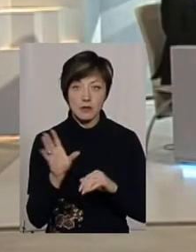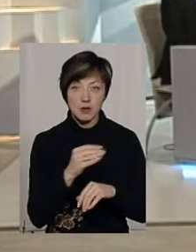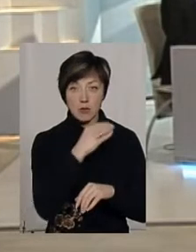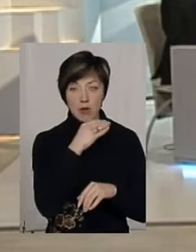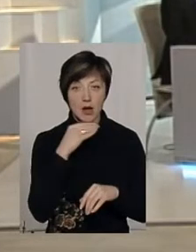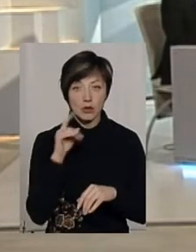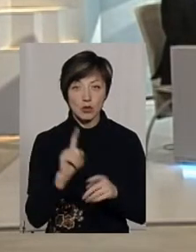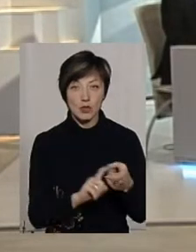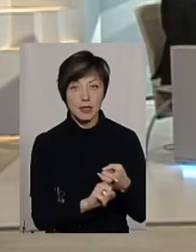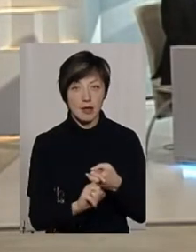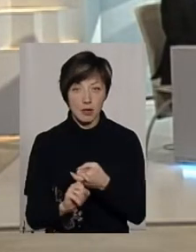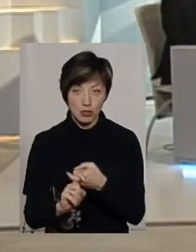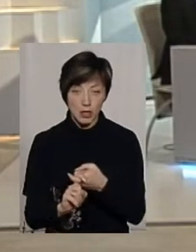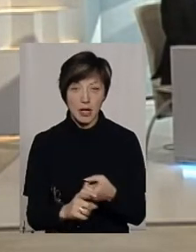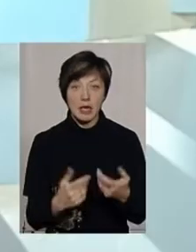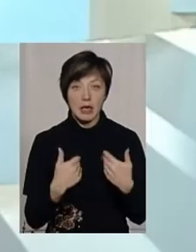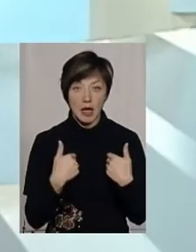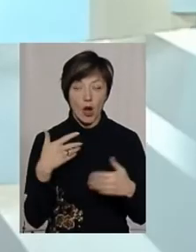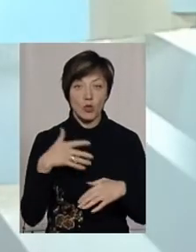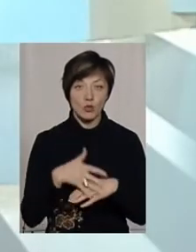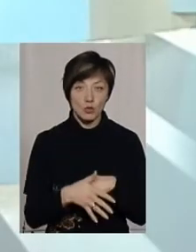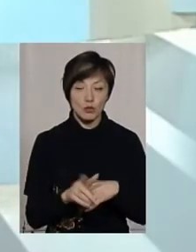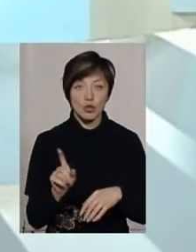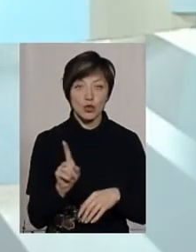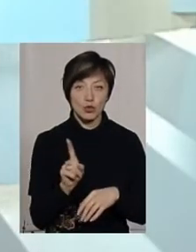теж багато що залежить. Я розумію, що